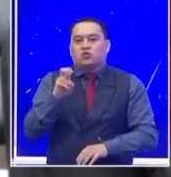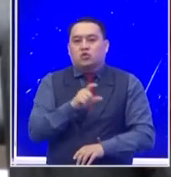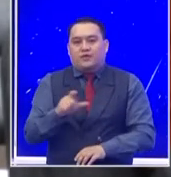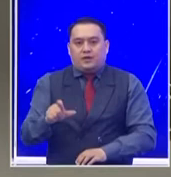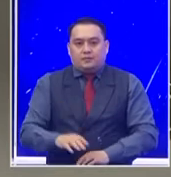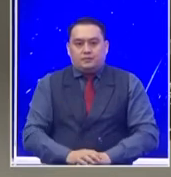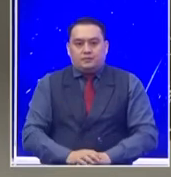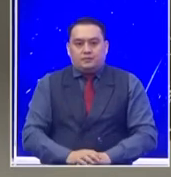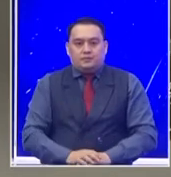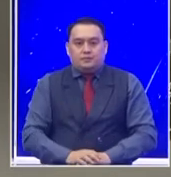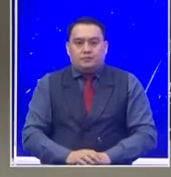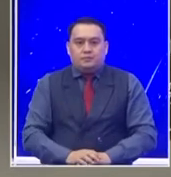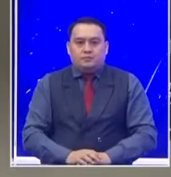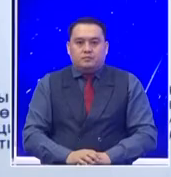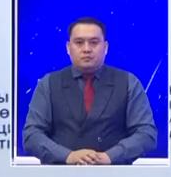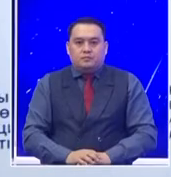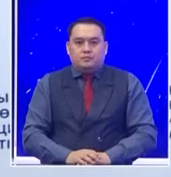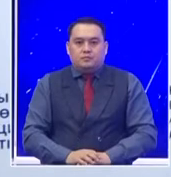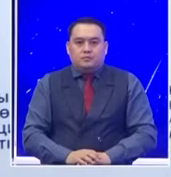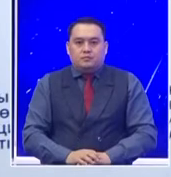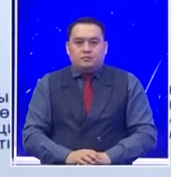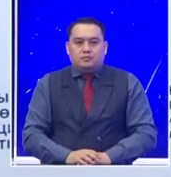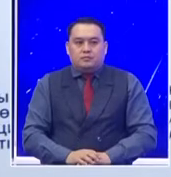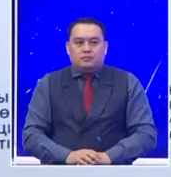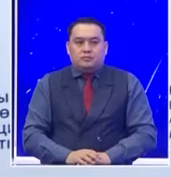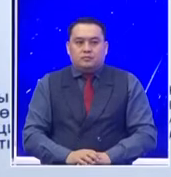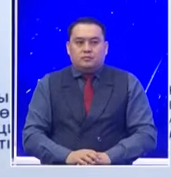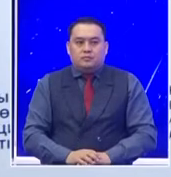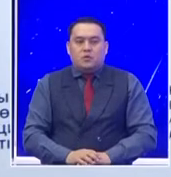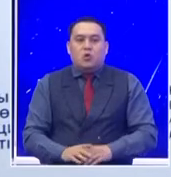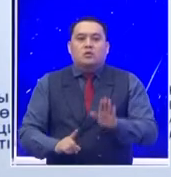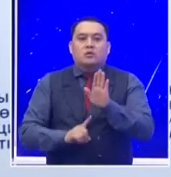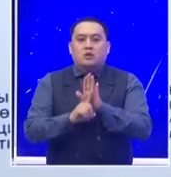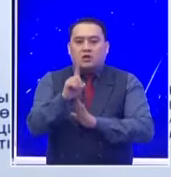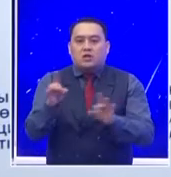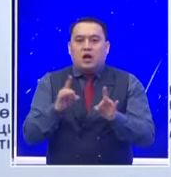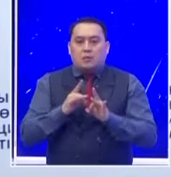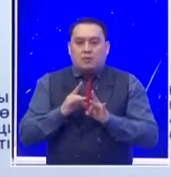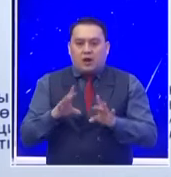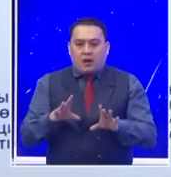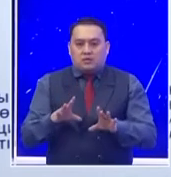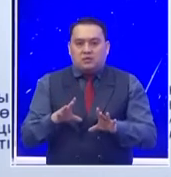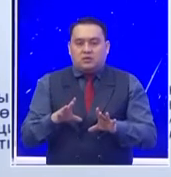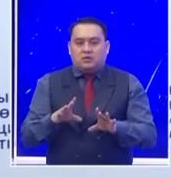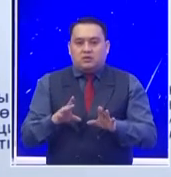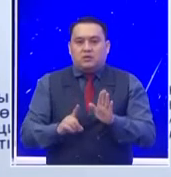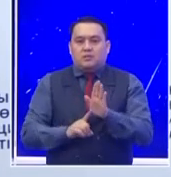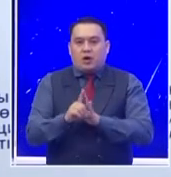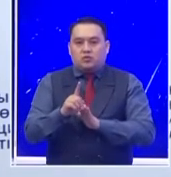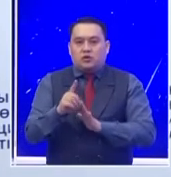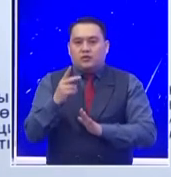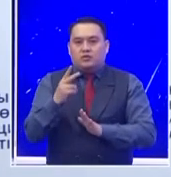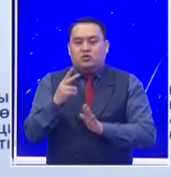200 человек а он вначале как на концертной организации из недавнего времени почти год или